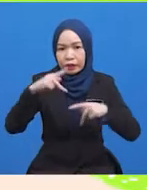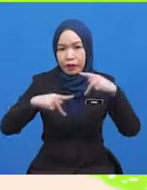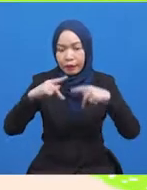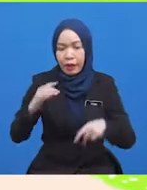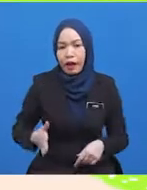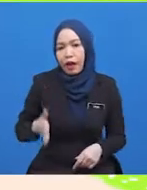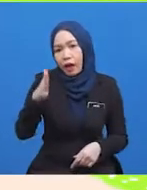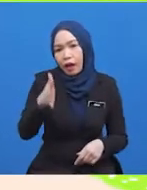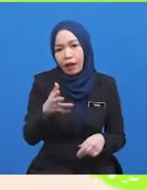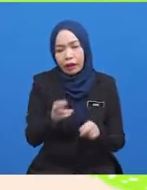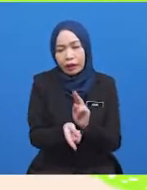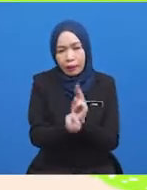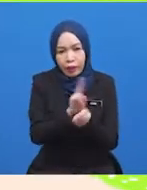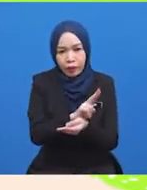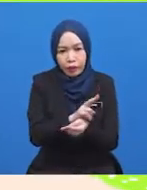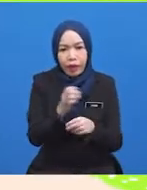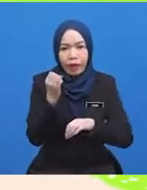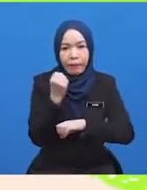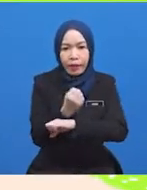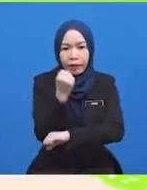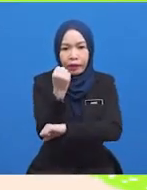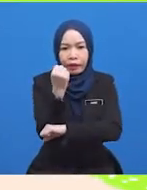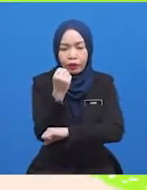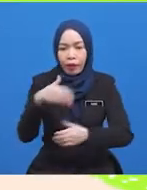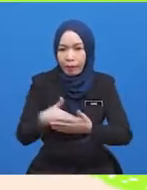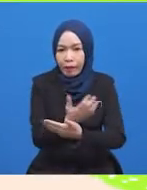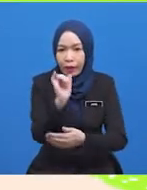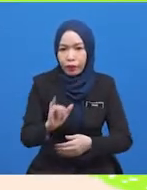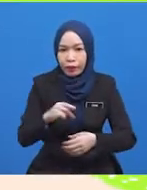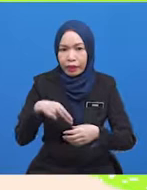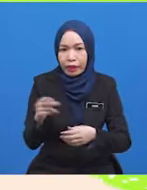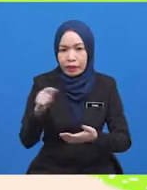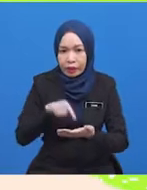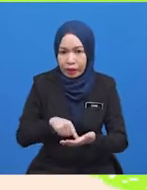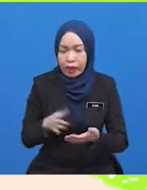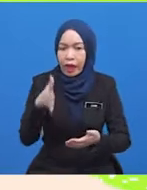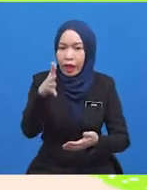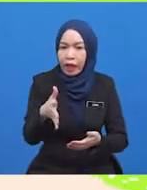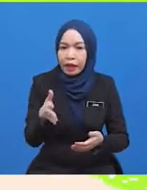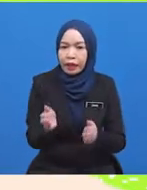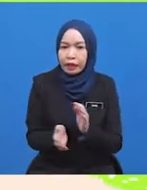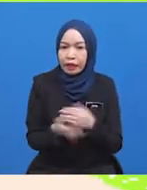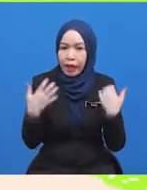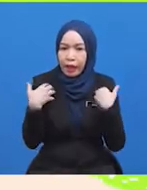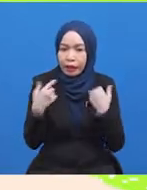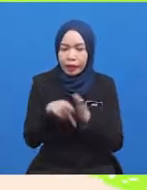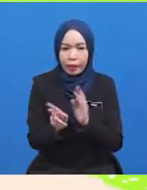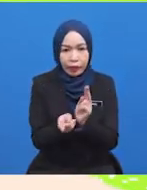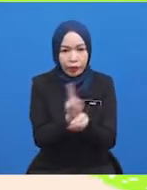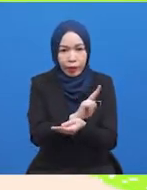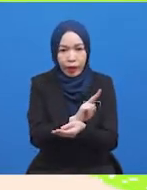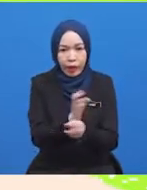berubah. Batuan baru yang terhasil akan mengalami perubahan bentuk, kandungan mineral dan